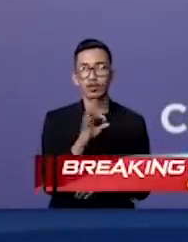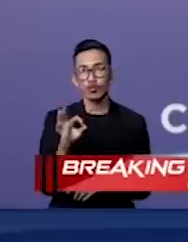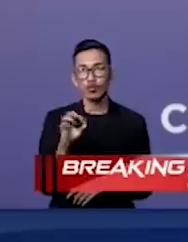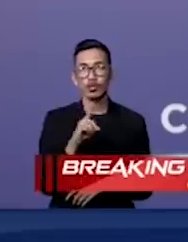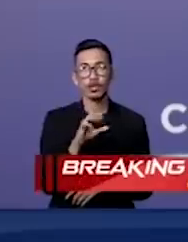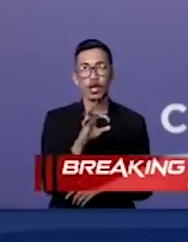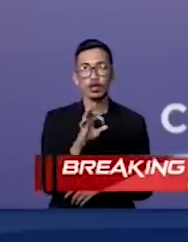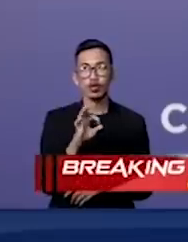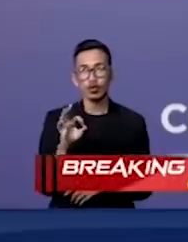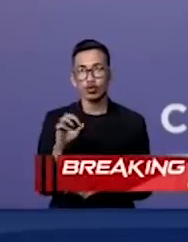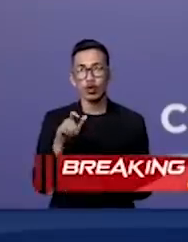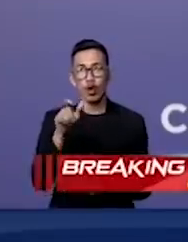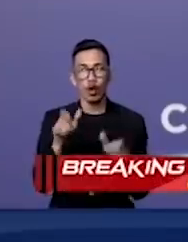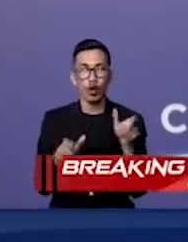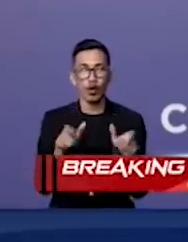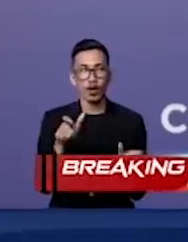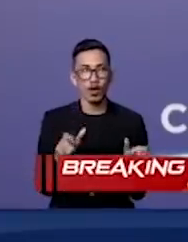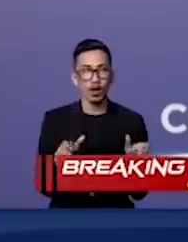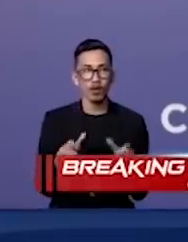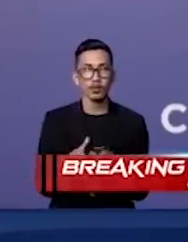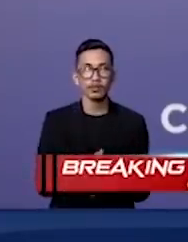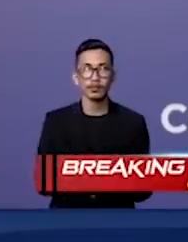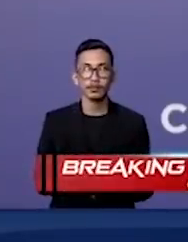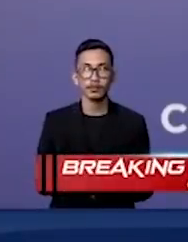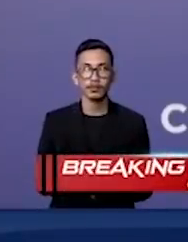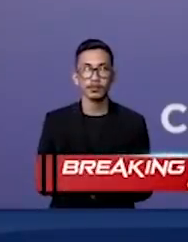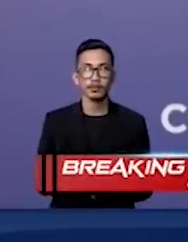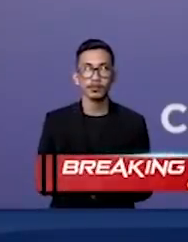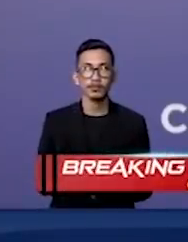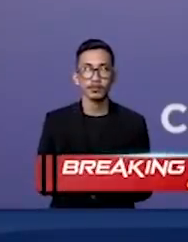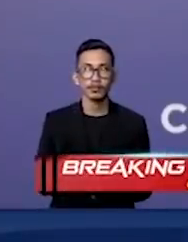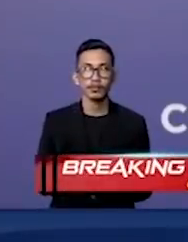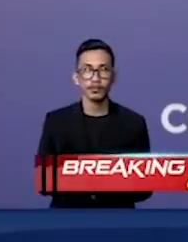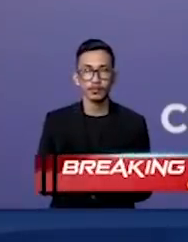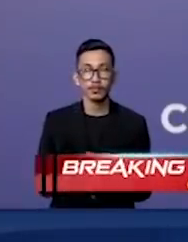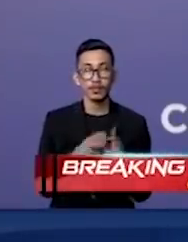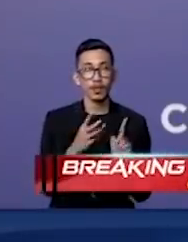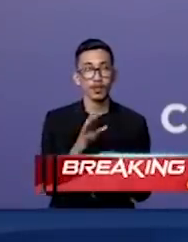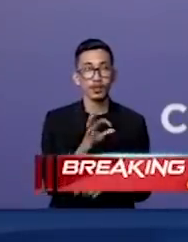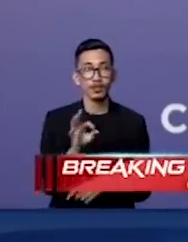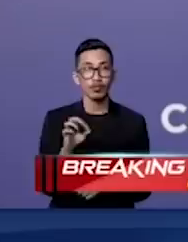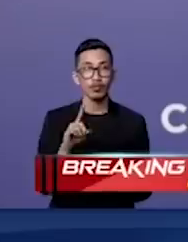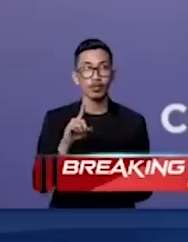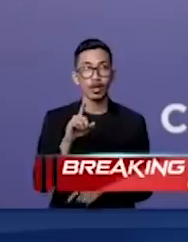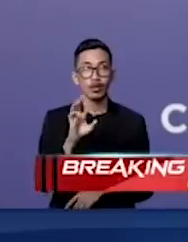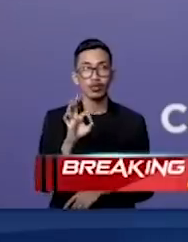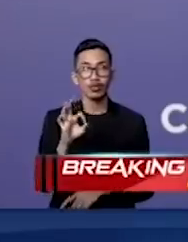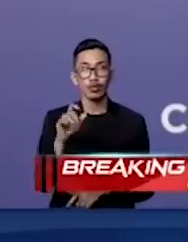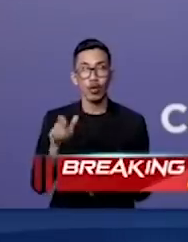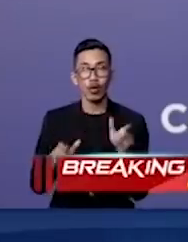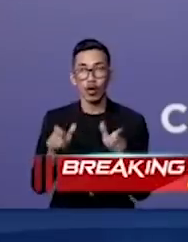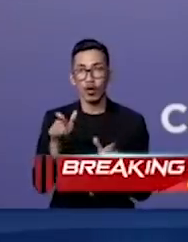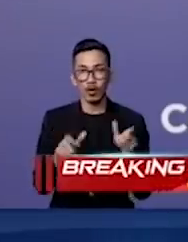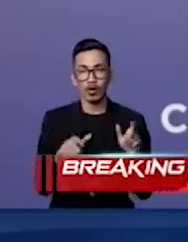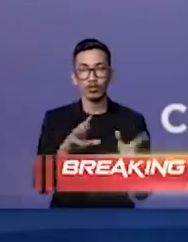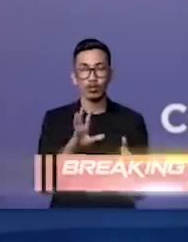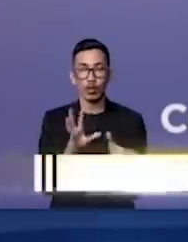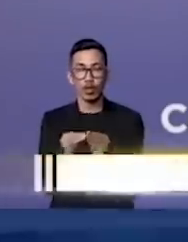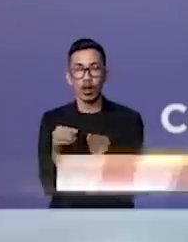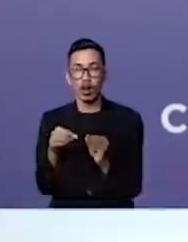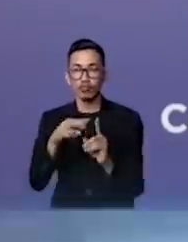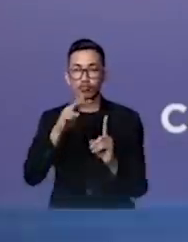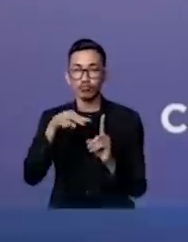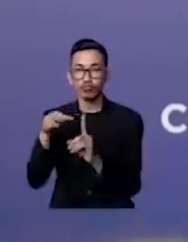13100 specimen a Hai dari pemeriksaan 13100 spesimen ini total yang sudah kita lakukan